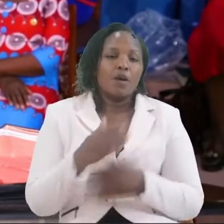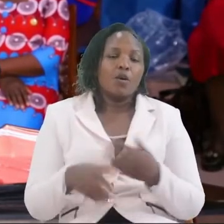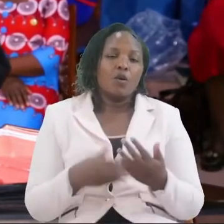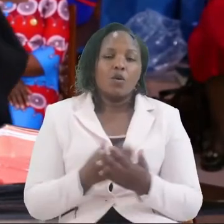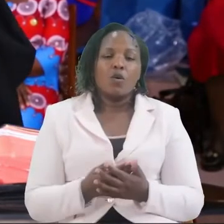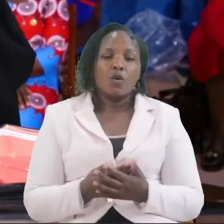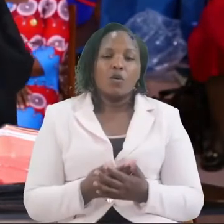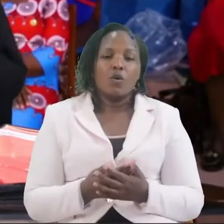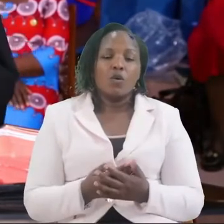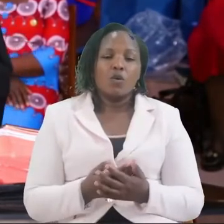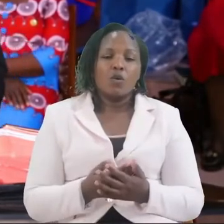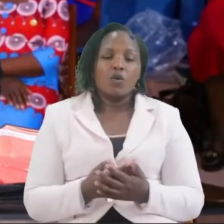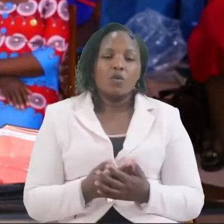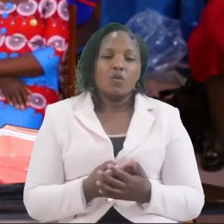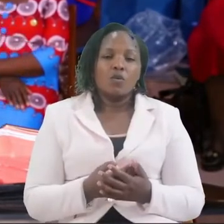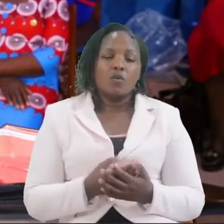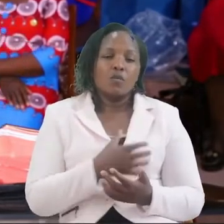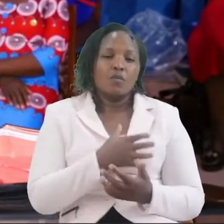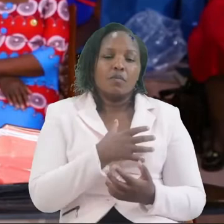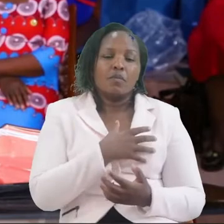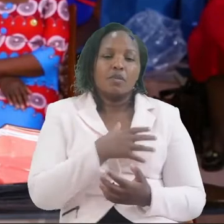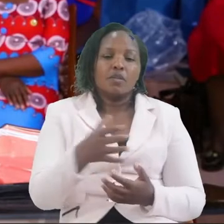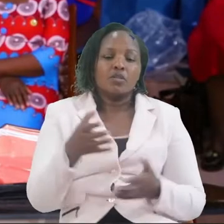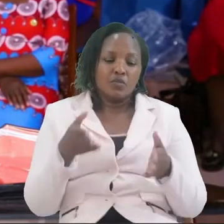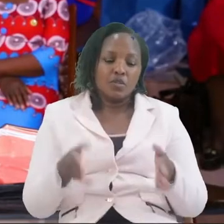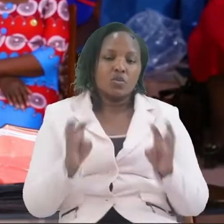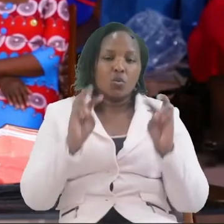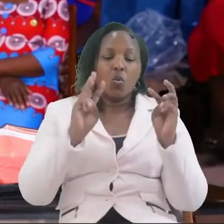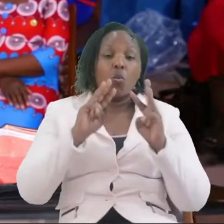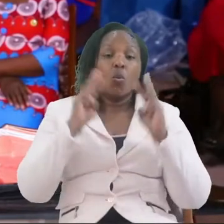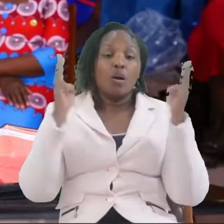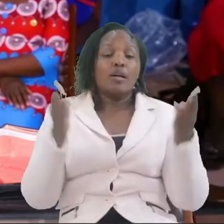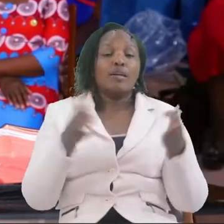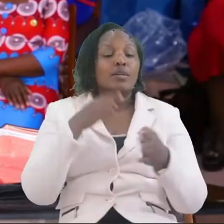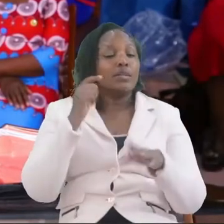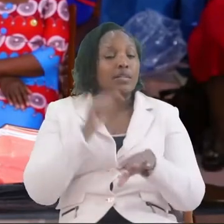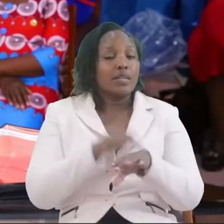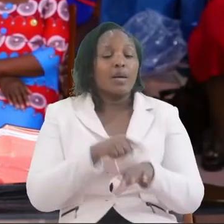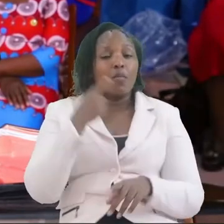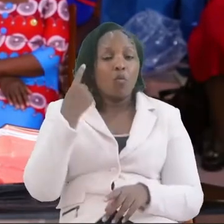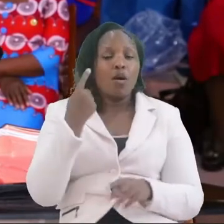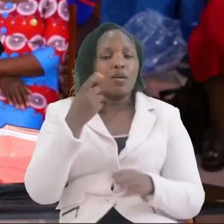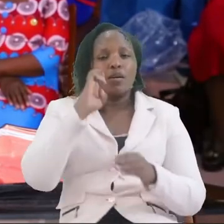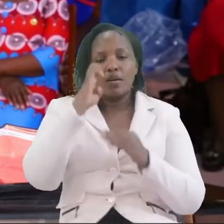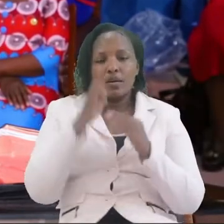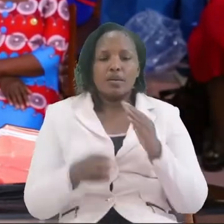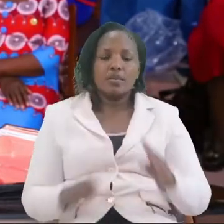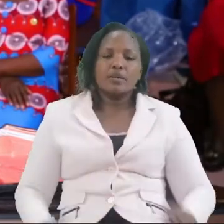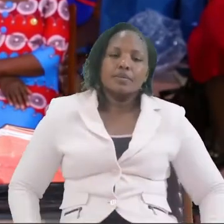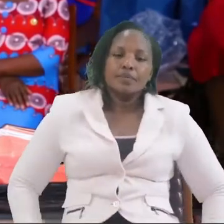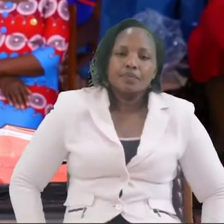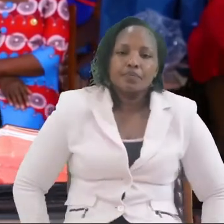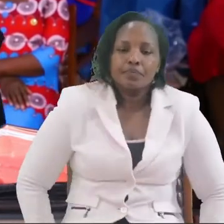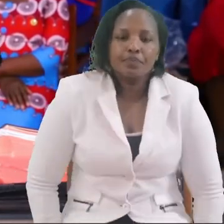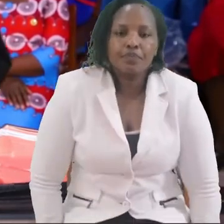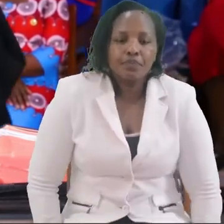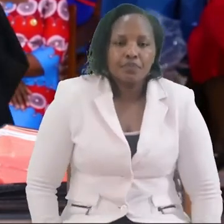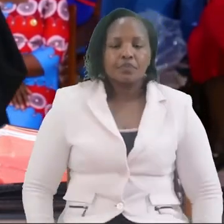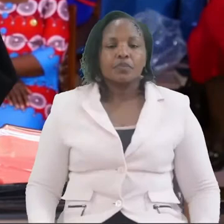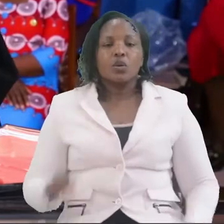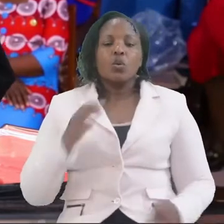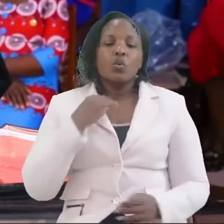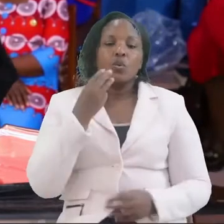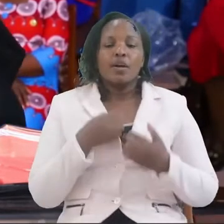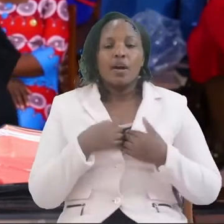yote ni mali ya hapa ulimwengu na inakuja kumalizika wakati moja. Hata sisi wenyewe sasa tuko